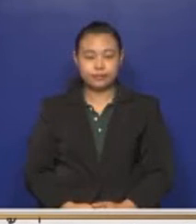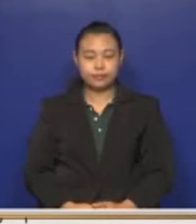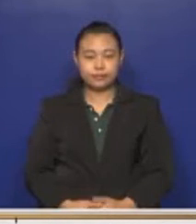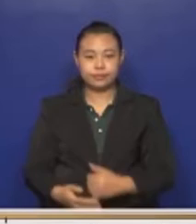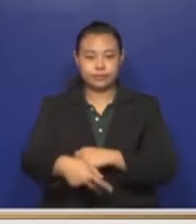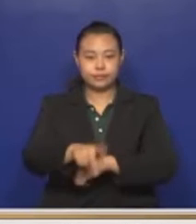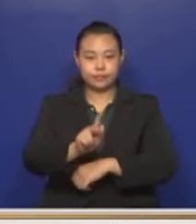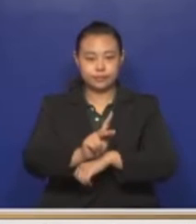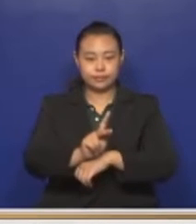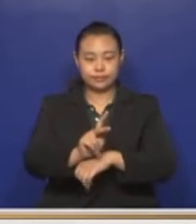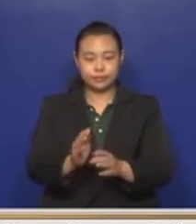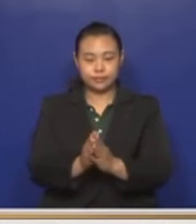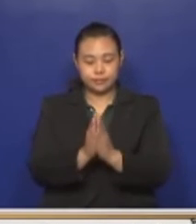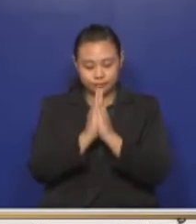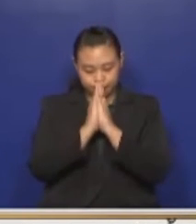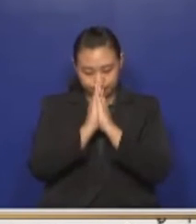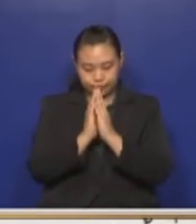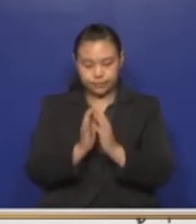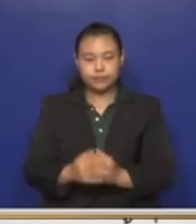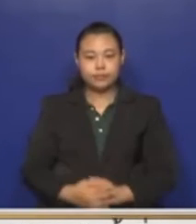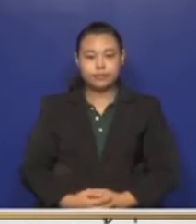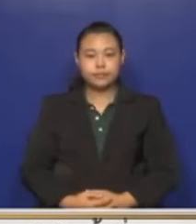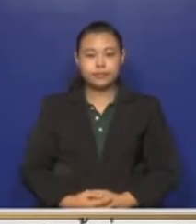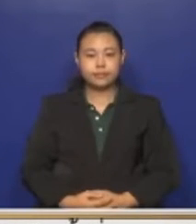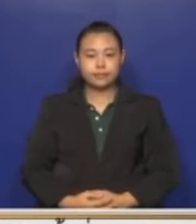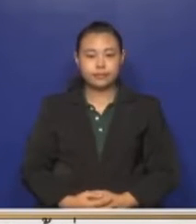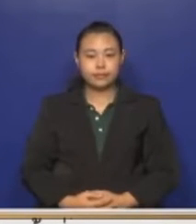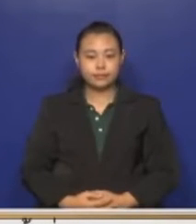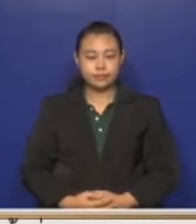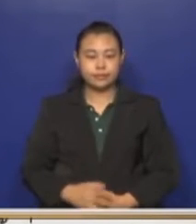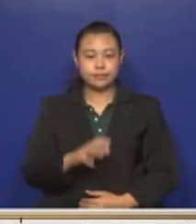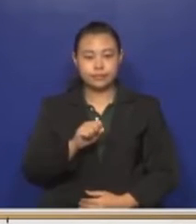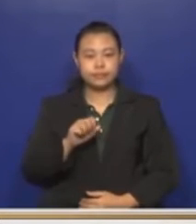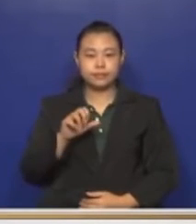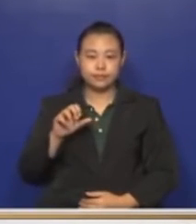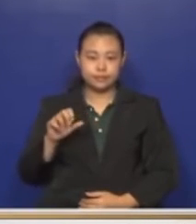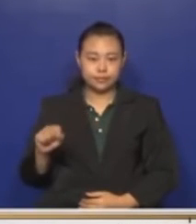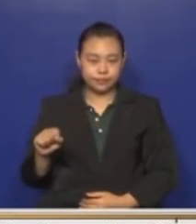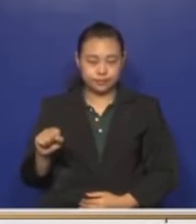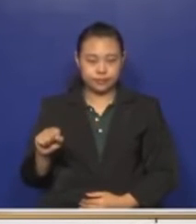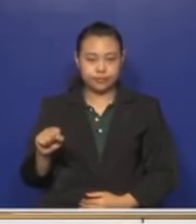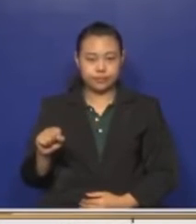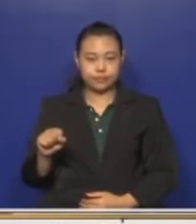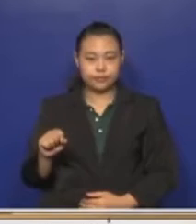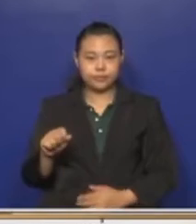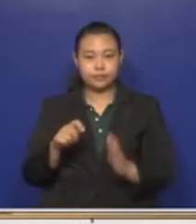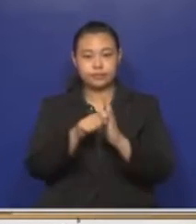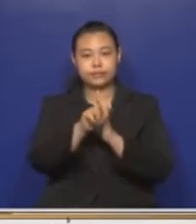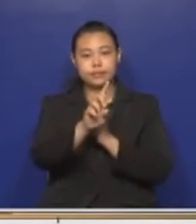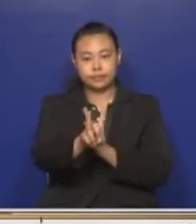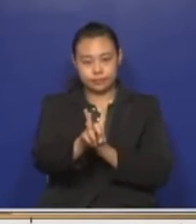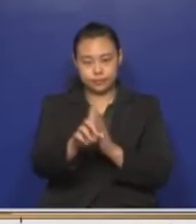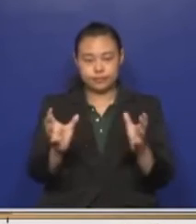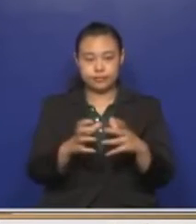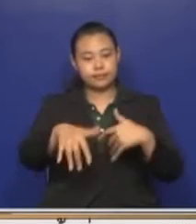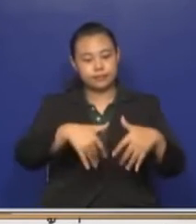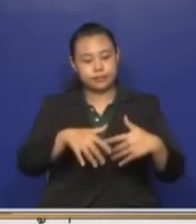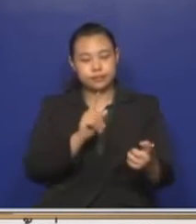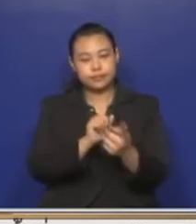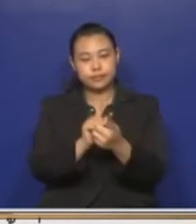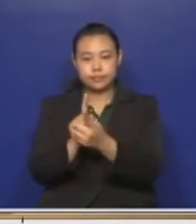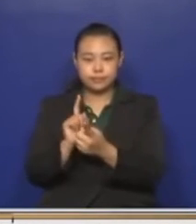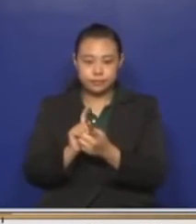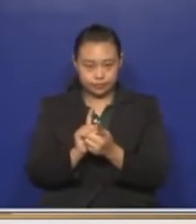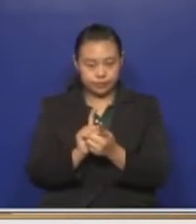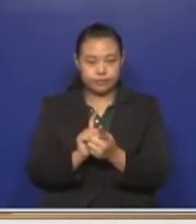กราบเรียนท่านประธานสภาที่เคารพดิฉันนางเทียบจุฑาขาวขำสมาชิกสภาผู้แทนราษฎรจังหวัดอุดรธานีพรรคเพื่อไทยท่านประธานประช